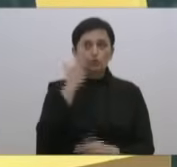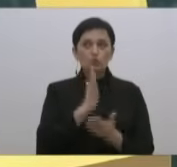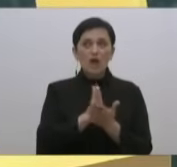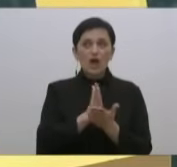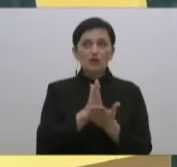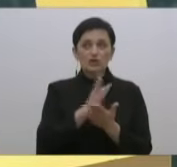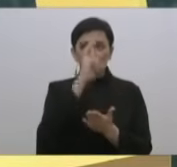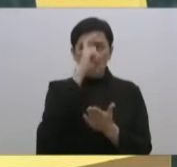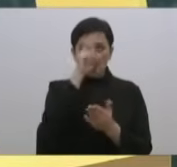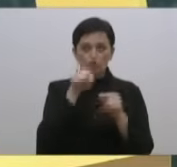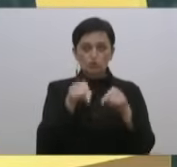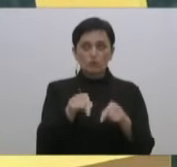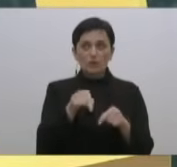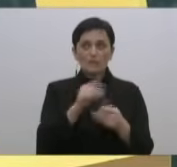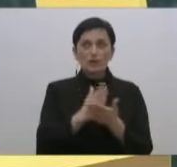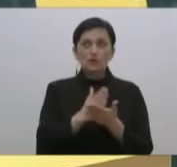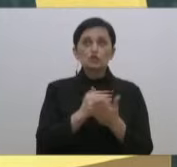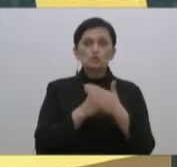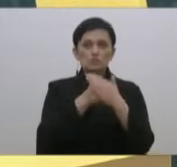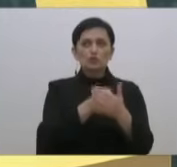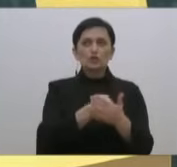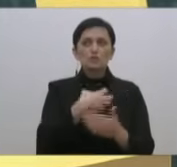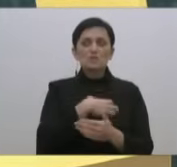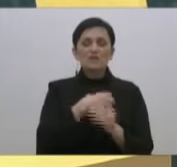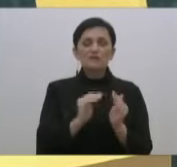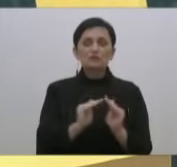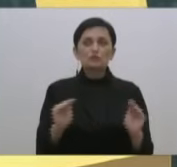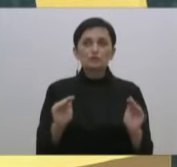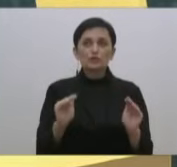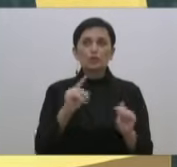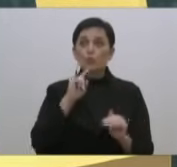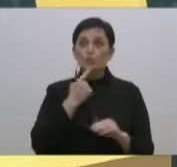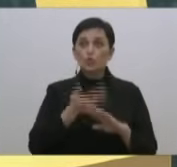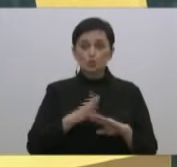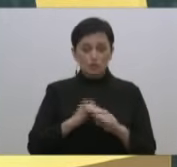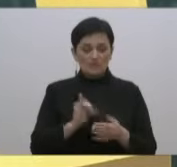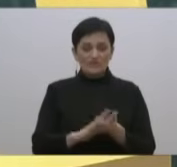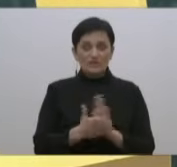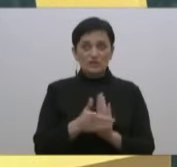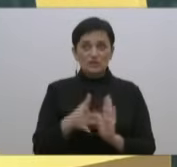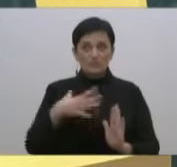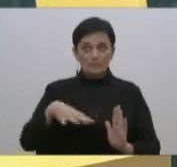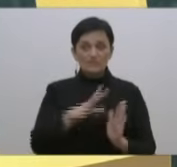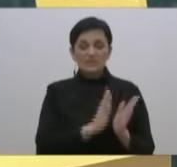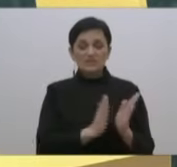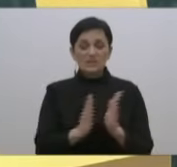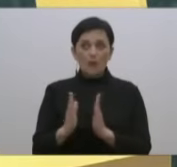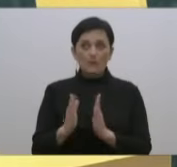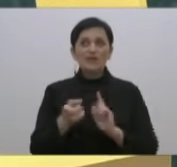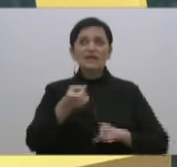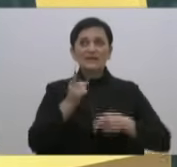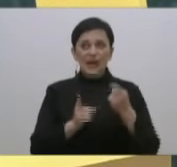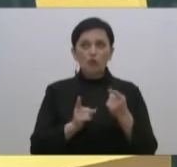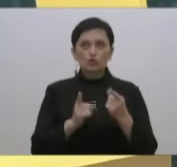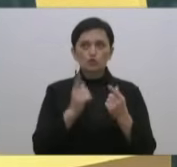არის ხელისუფლებაში და მიღწეულია მთავარი მშვიდობა ამ ურთულეს ვითარებაში. ქვეყნის სტაბილურობა,